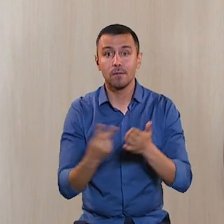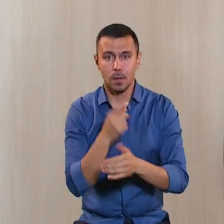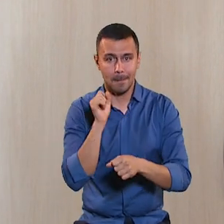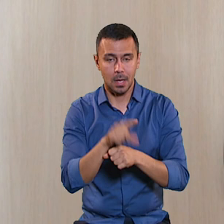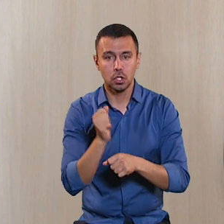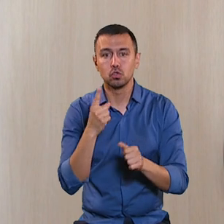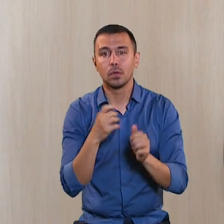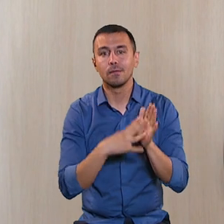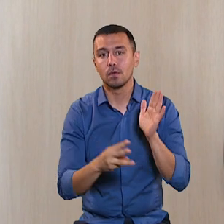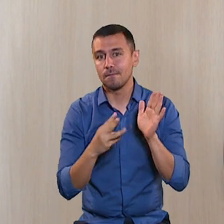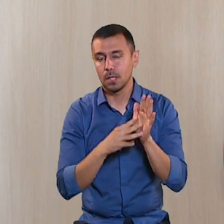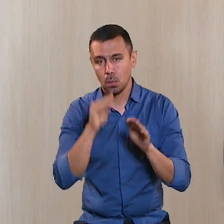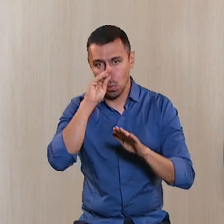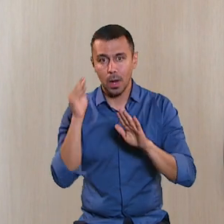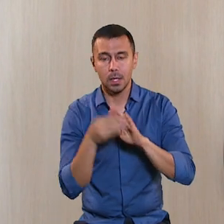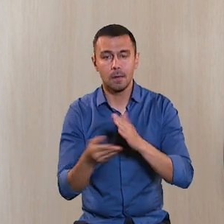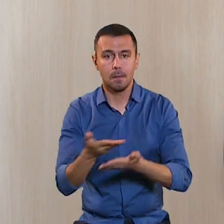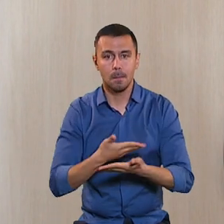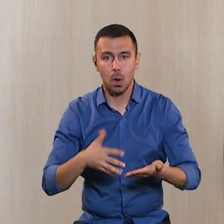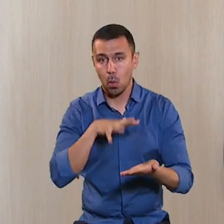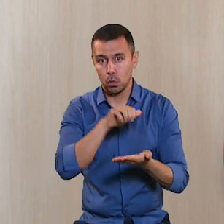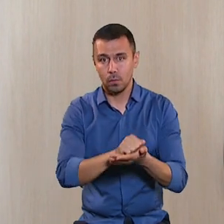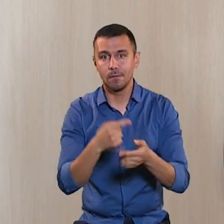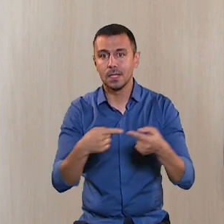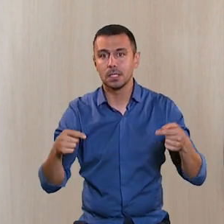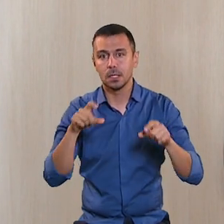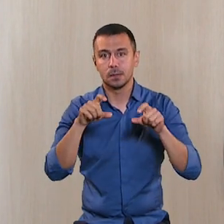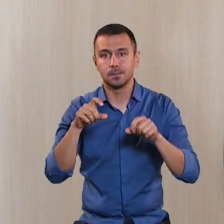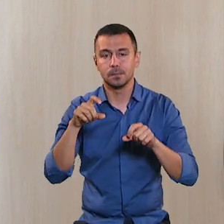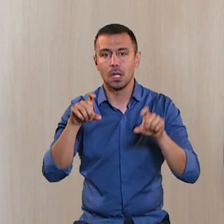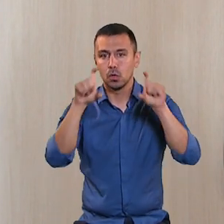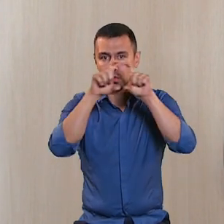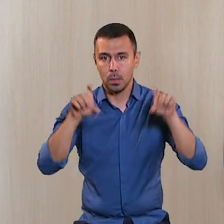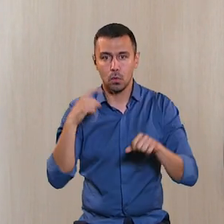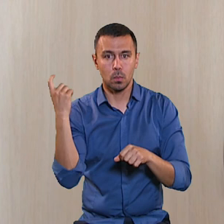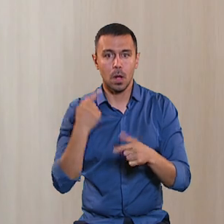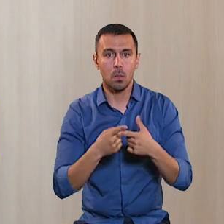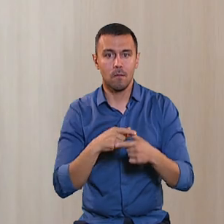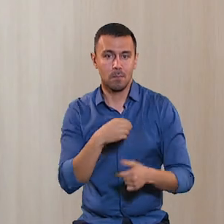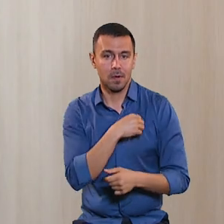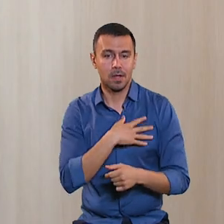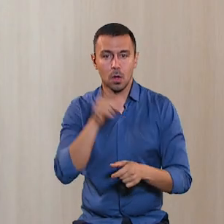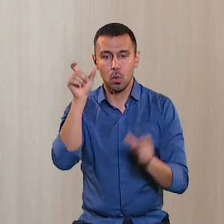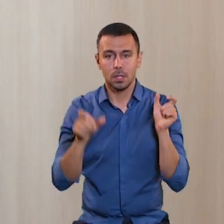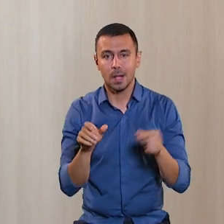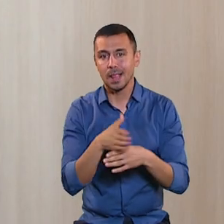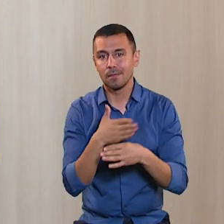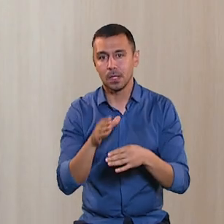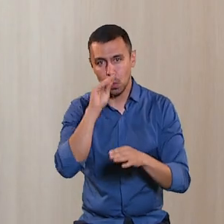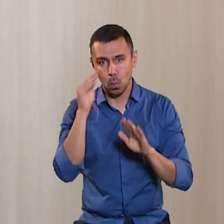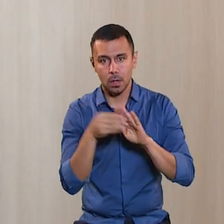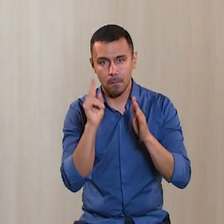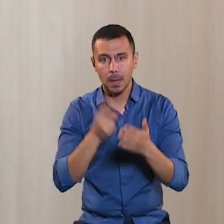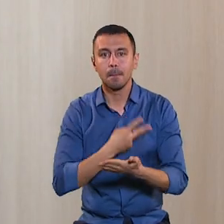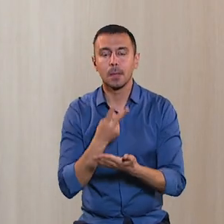ще 198 укритів ми орендуємо в інших суб'єктів господарювання або в приватних осіб класифікація укриттів вона